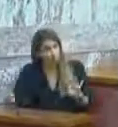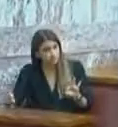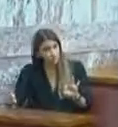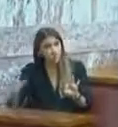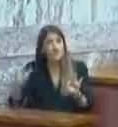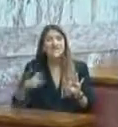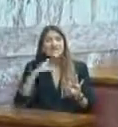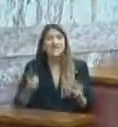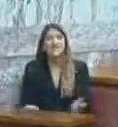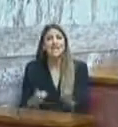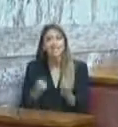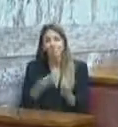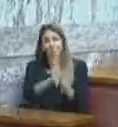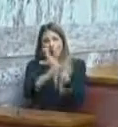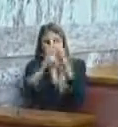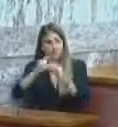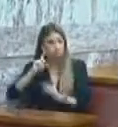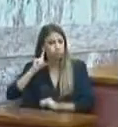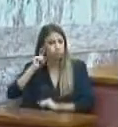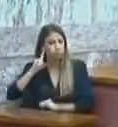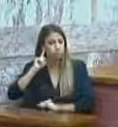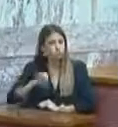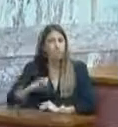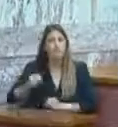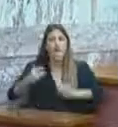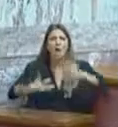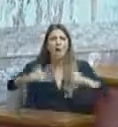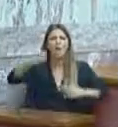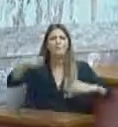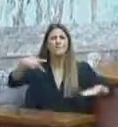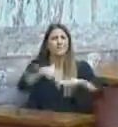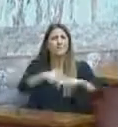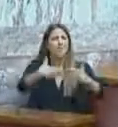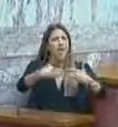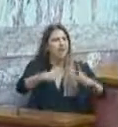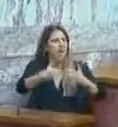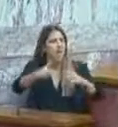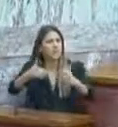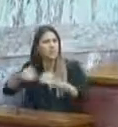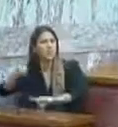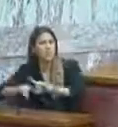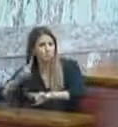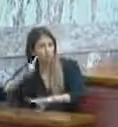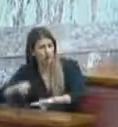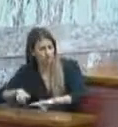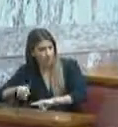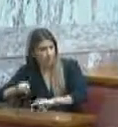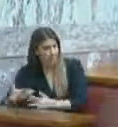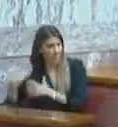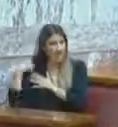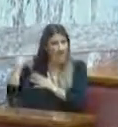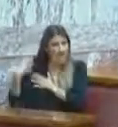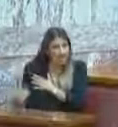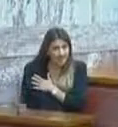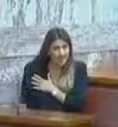ανακριτικές πράξεις που έχουν γίνει, αυτοί οι λογαριασμοί που άνοιξαν, από ό,τι μάθαμε, παράνομα τα έκανε η δικαιοσύνη. Δεν είχε αρμοδιότητα. Τη τη